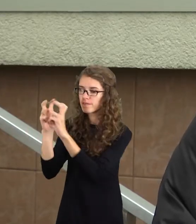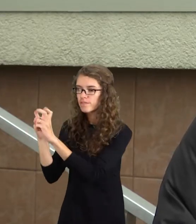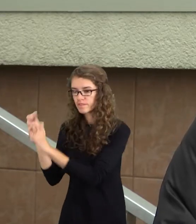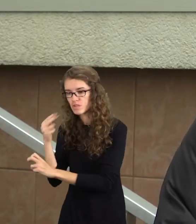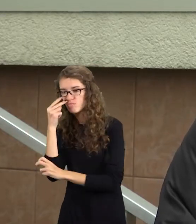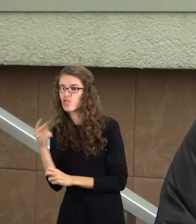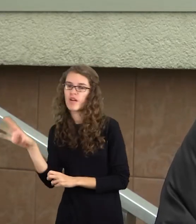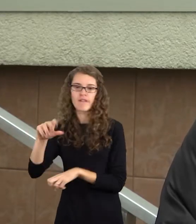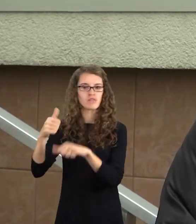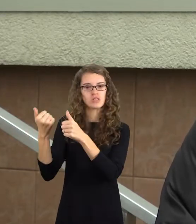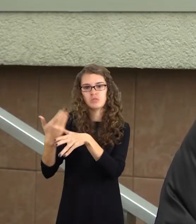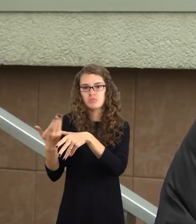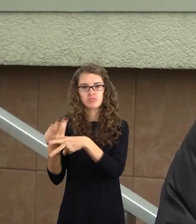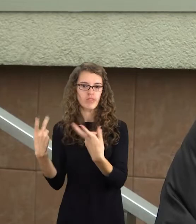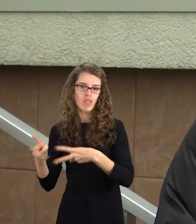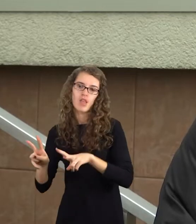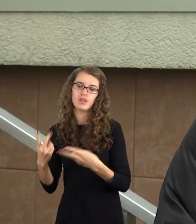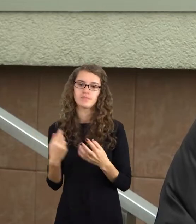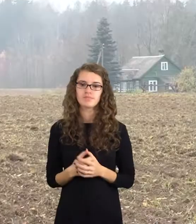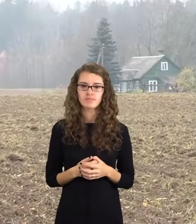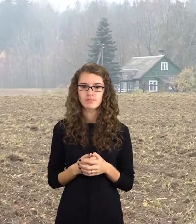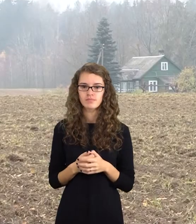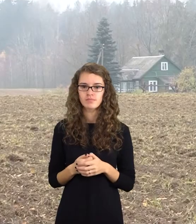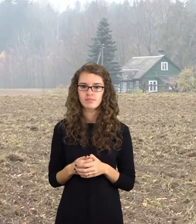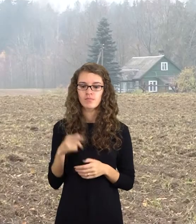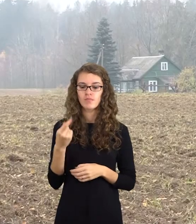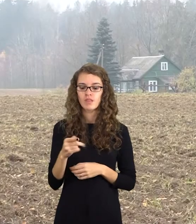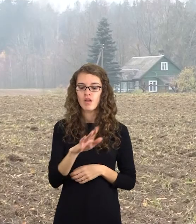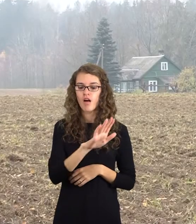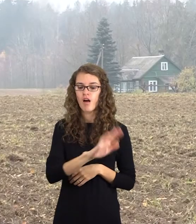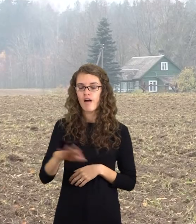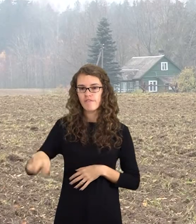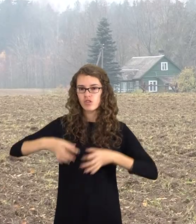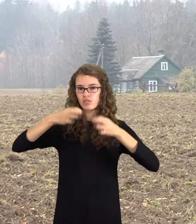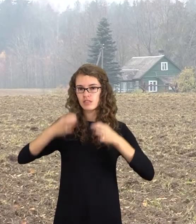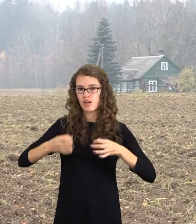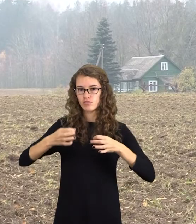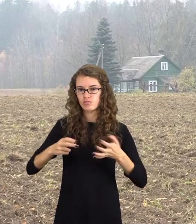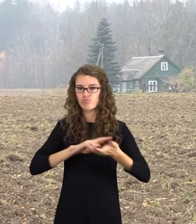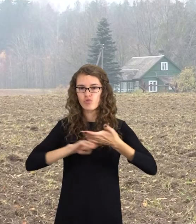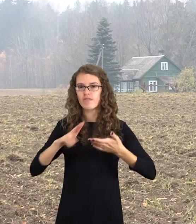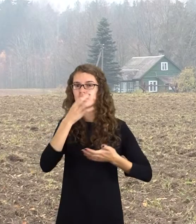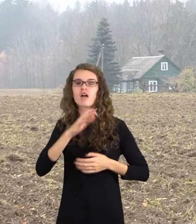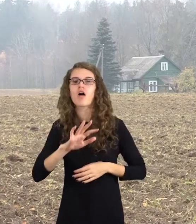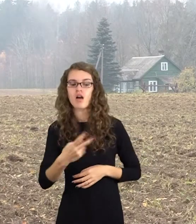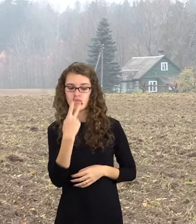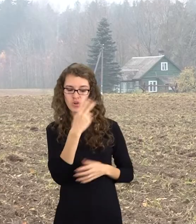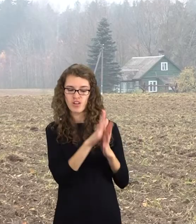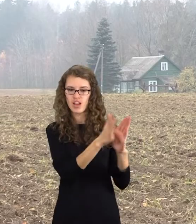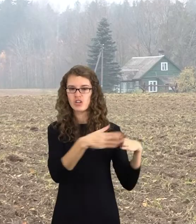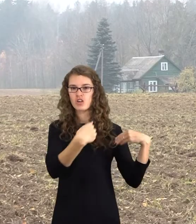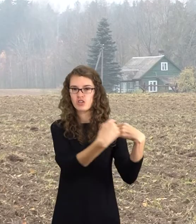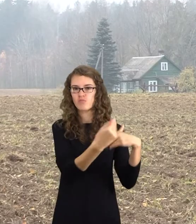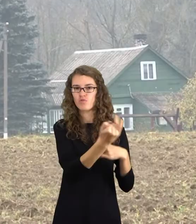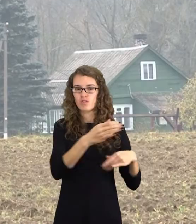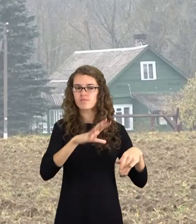Atlikta medikų apžiūra, tolimesnės pagalbos vaikams nereikėjo. Kaip pasakojo vaiko teisių specialistas, Kelmės rajone gyvenanti daugiavaikė šeima,